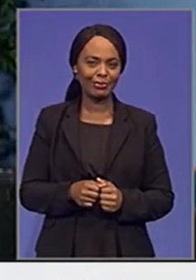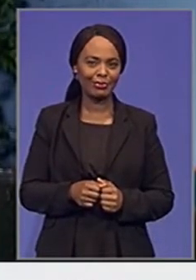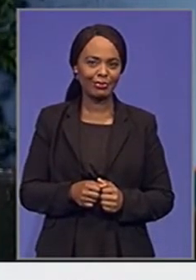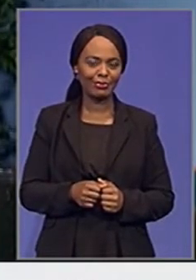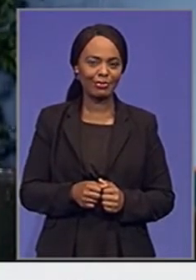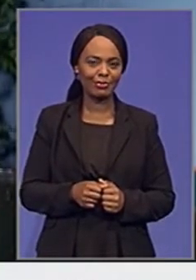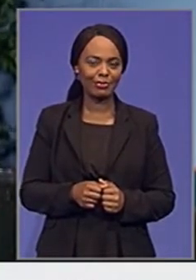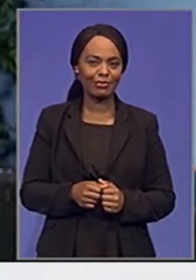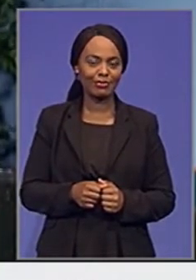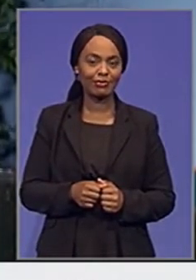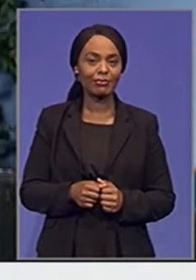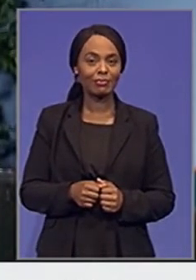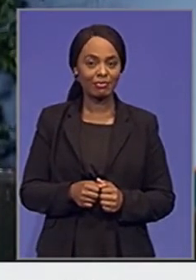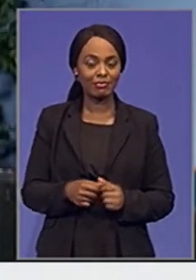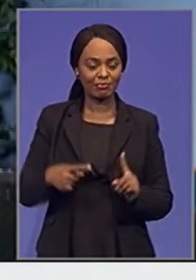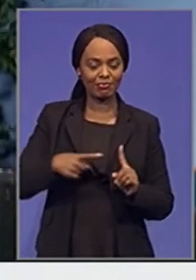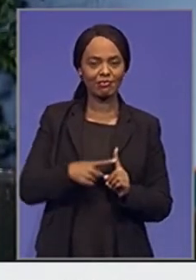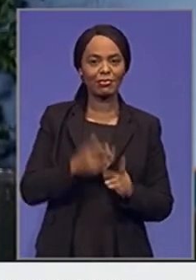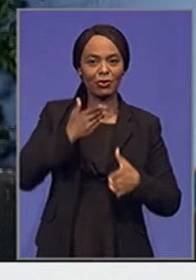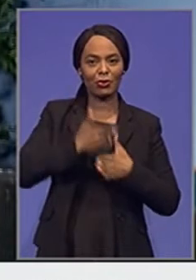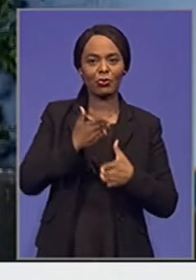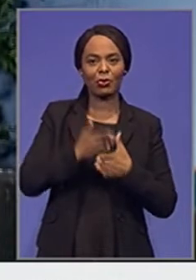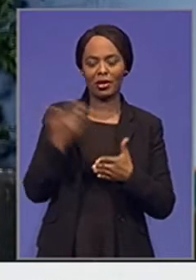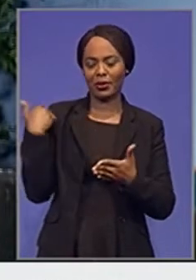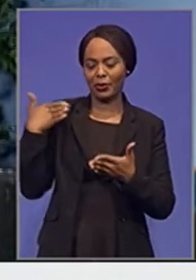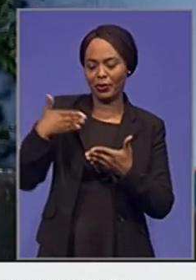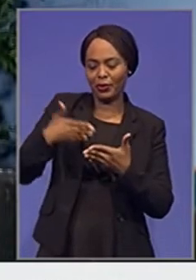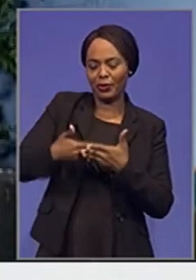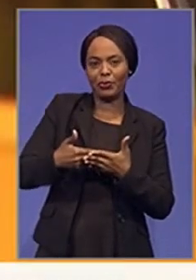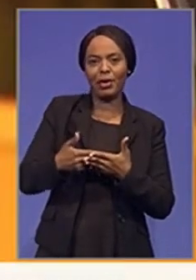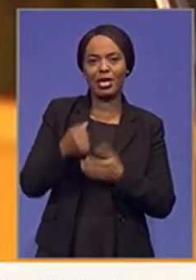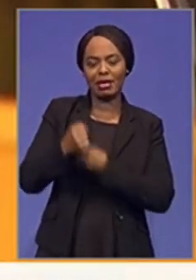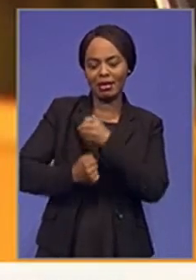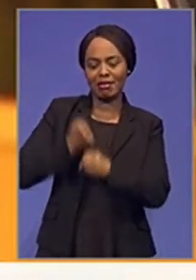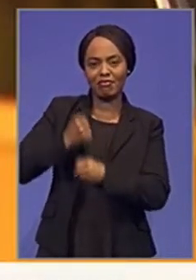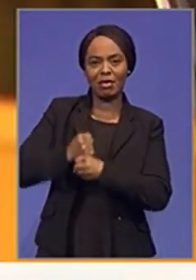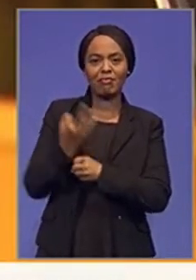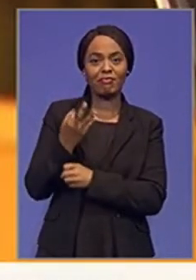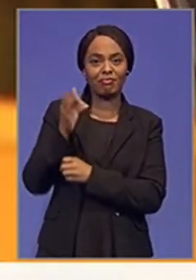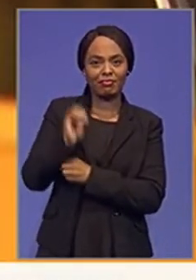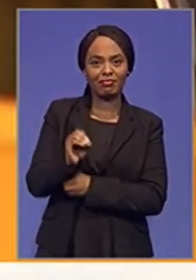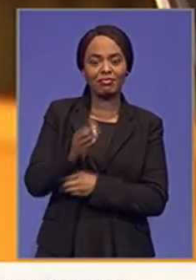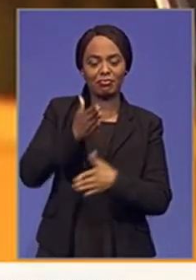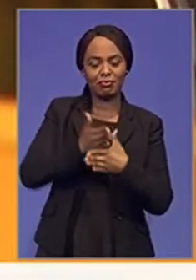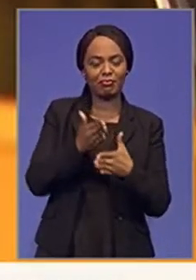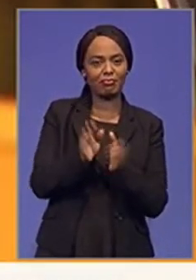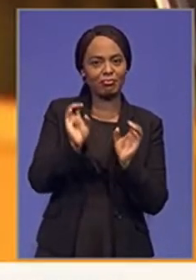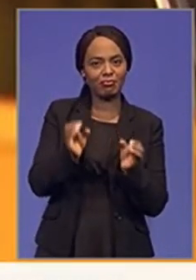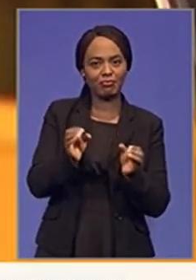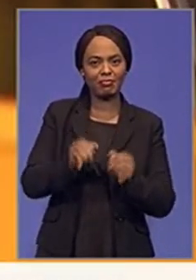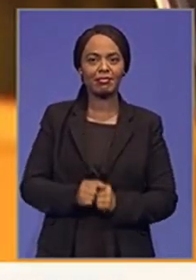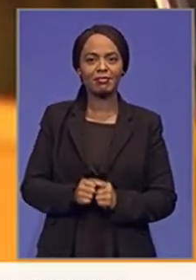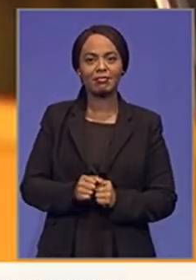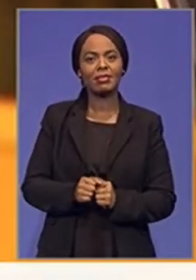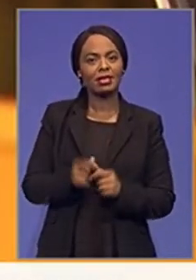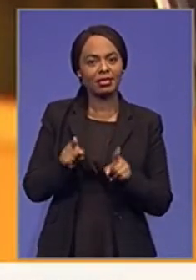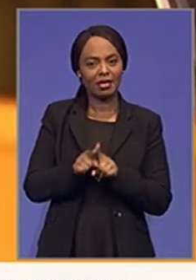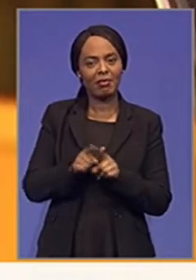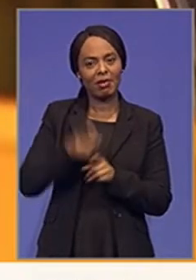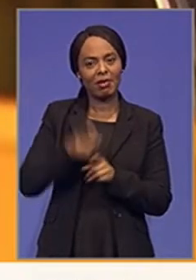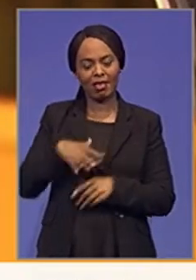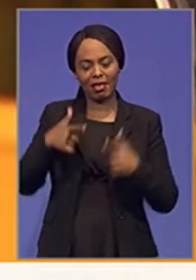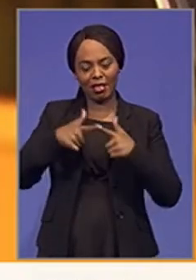ngaka Mashamaite o šometše lekgotla kgašo mengwaga ya go feta ye 30 le ga bjale o sa otlela ka bokgwari mananeo a megolokwane